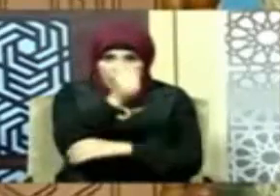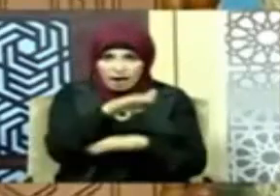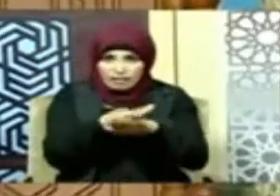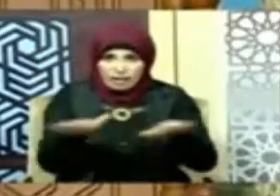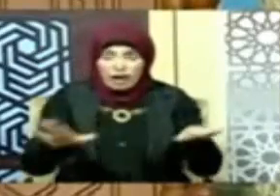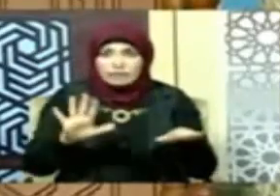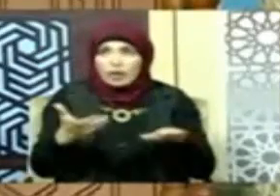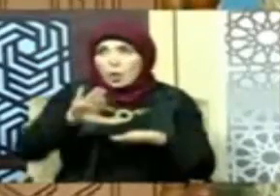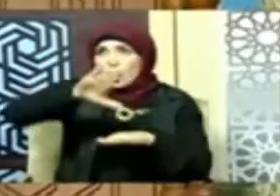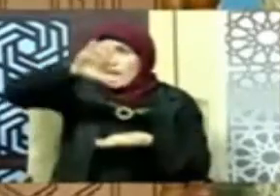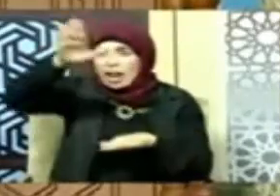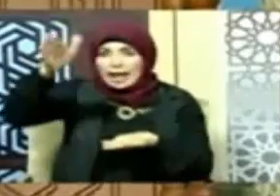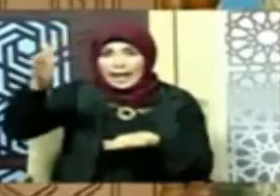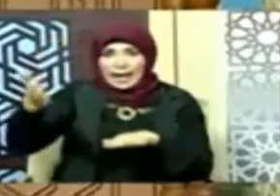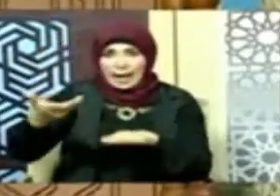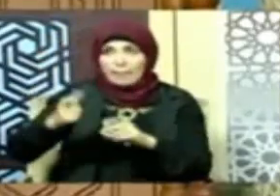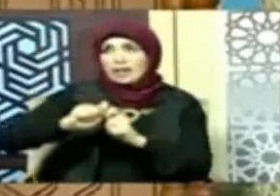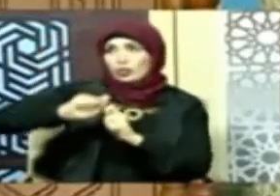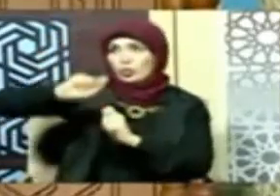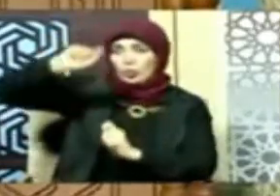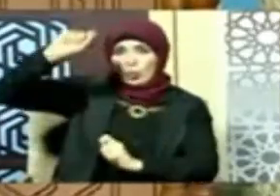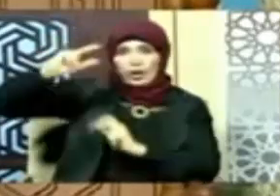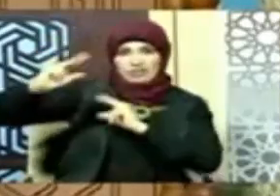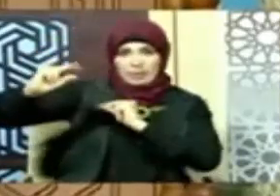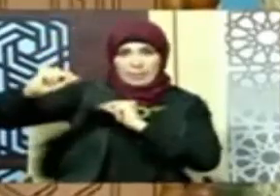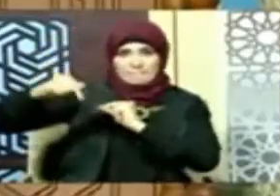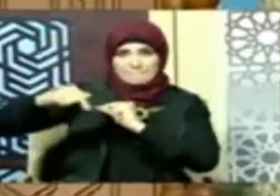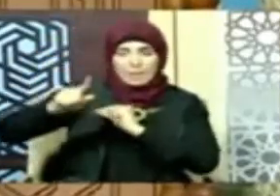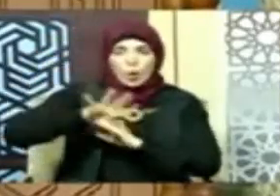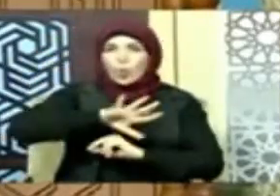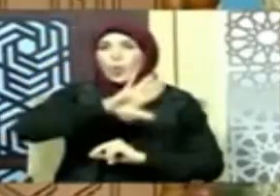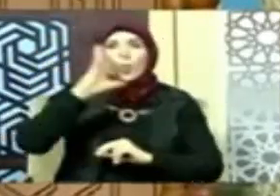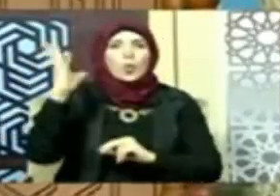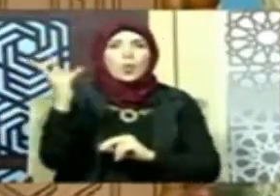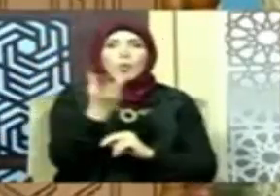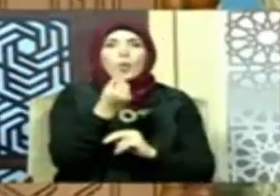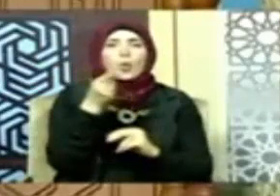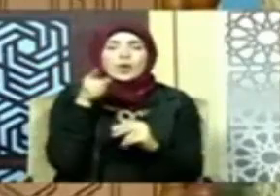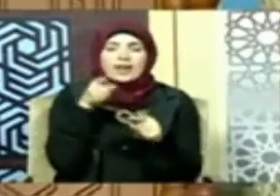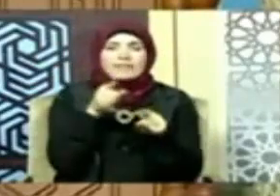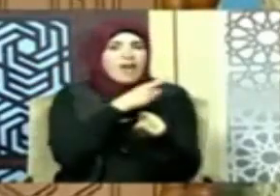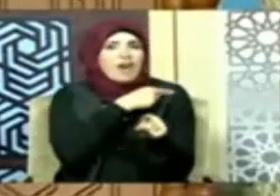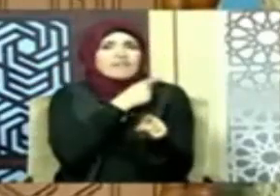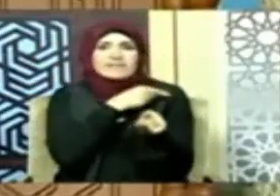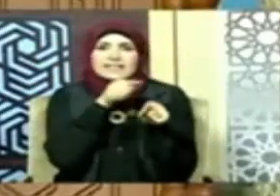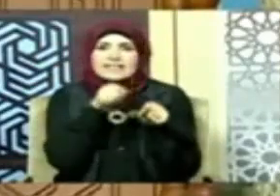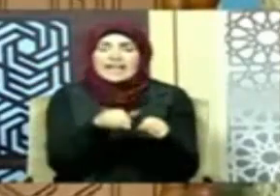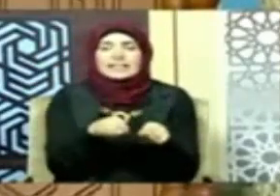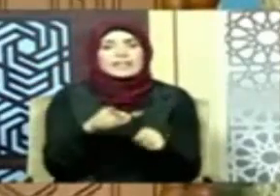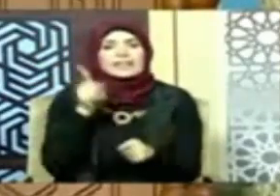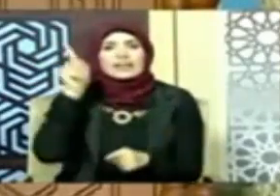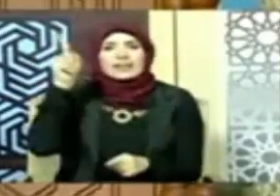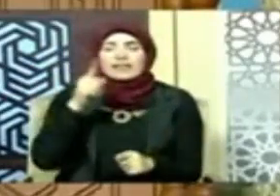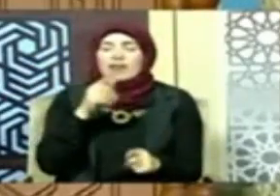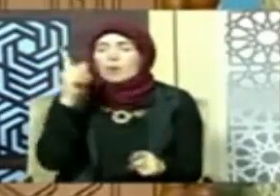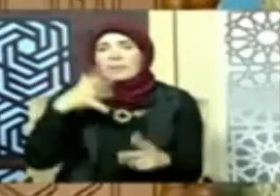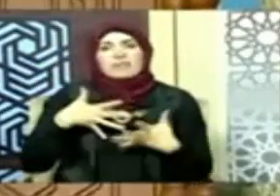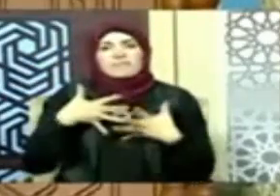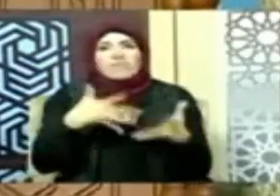تبلغ الجبال طولا، كل ذلك كان سيئه عند ربك